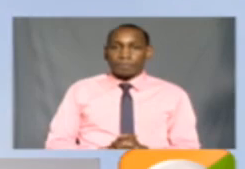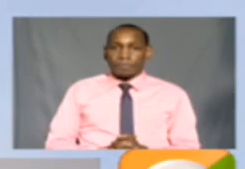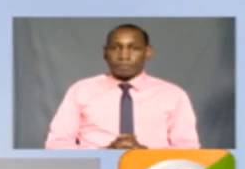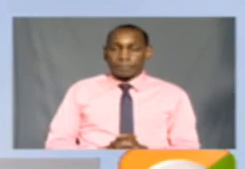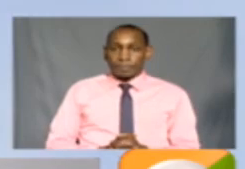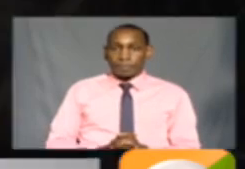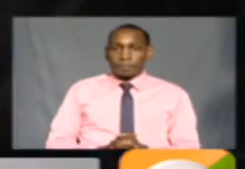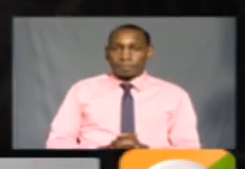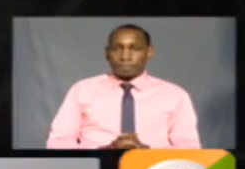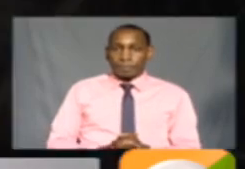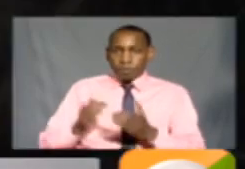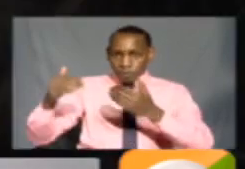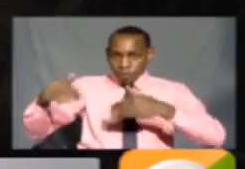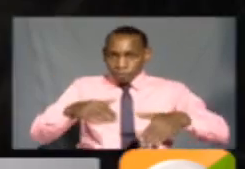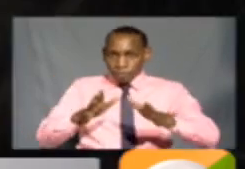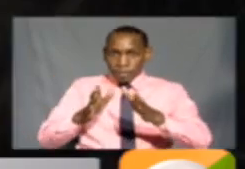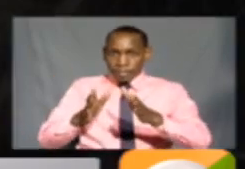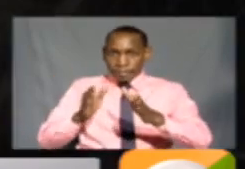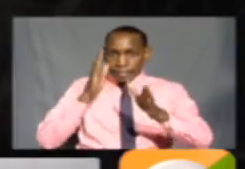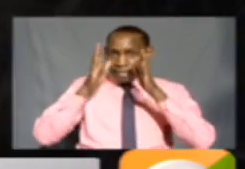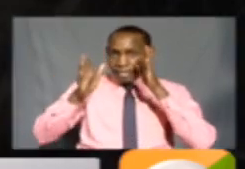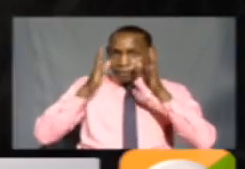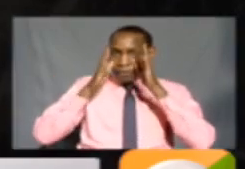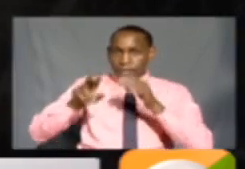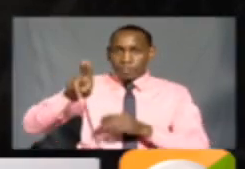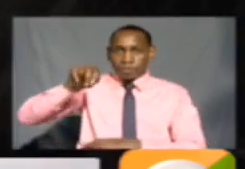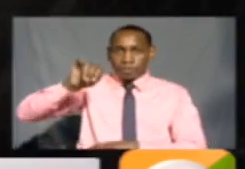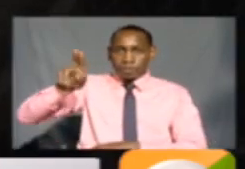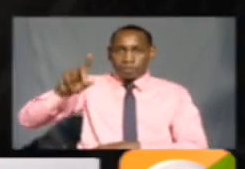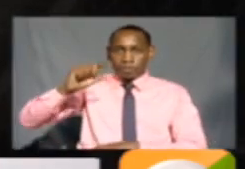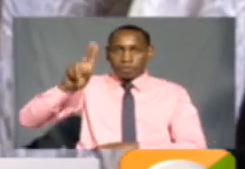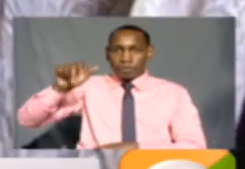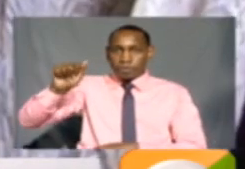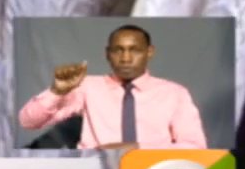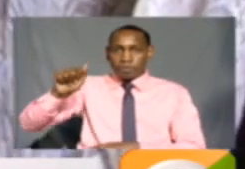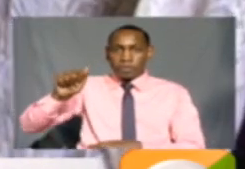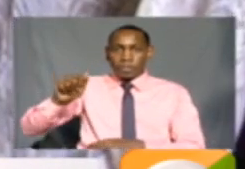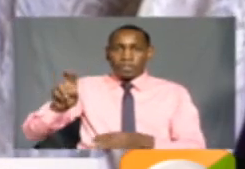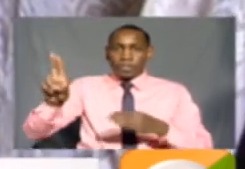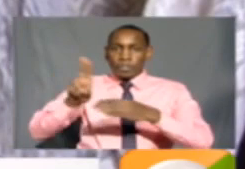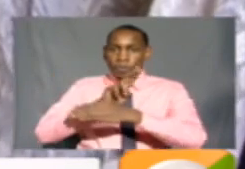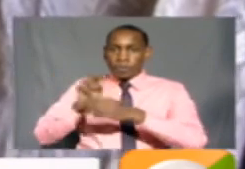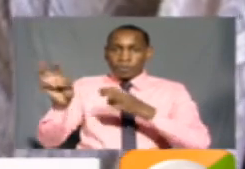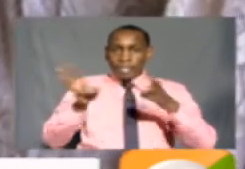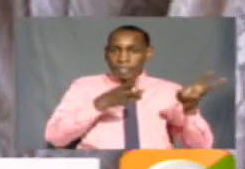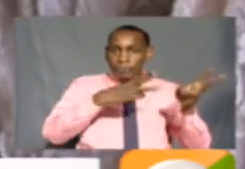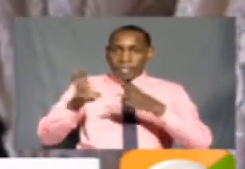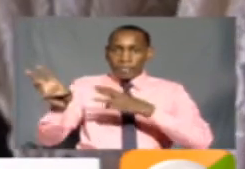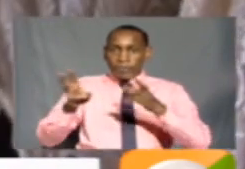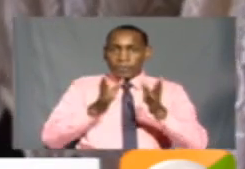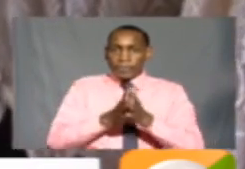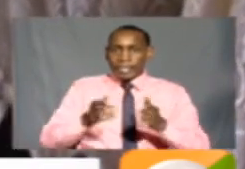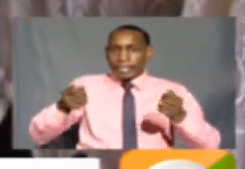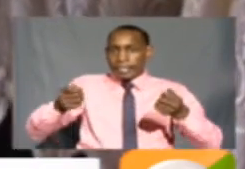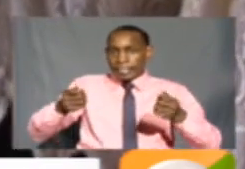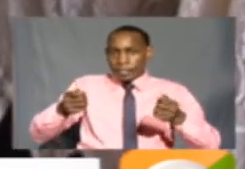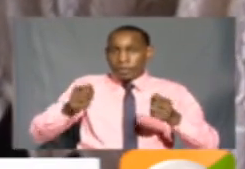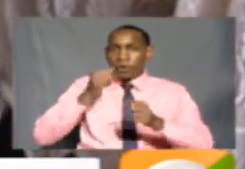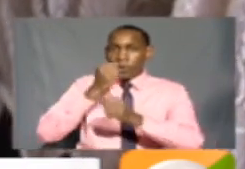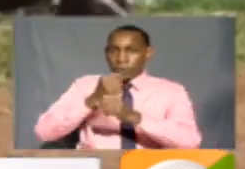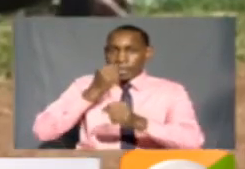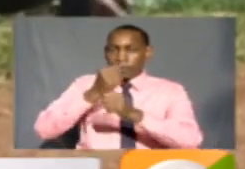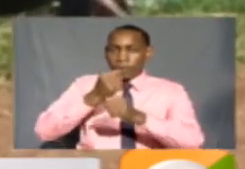Huu ukiwa mojawapo wa uvumbuzi wa Njuguna ambaye hutumia kawi ya upepo, nyaya na mabaki ya redio kwa shughuli